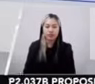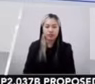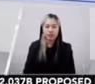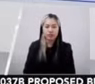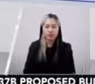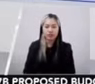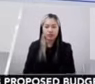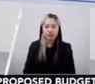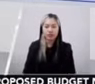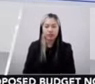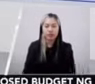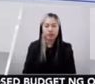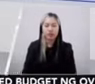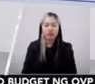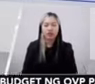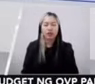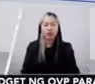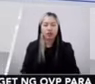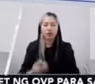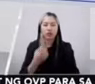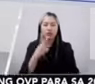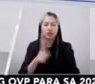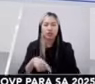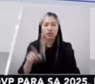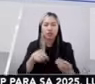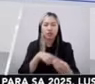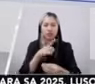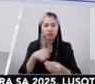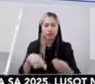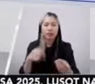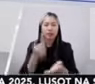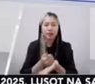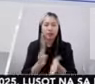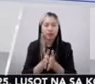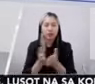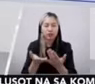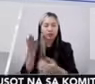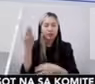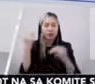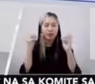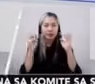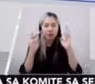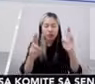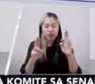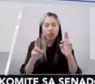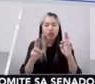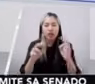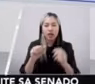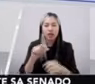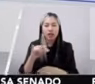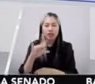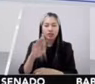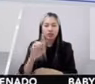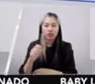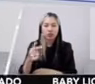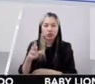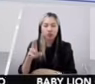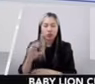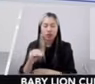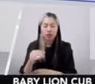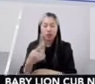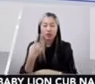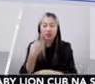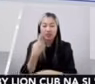Kinakakansela ang passport ni dating Bamban Tarlac Mayor Alice Guo kasunod po ng mga ulat na nakalabas na siya ng Pilipinas. Iniimbestigahan na rin